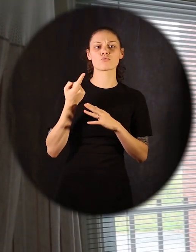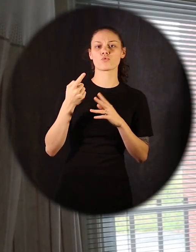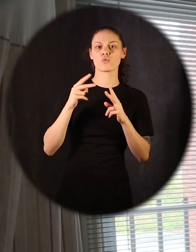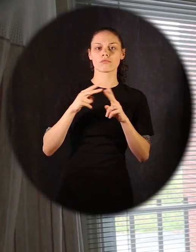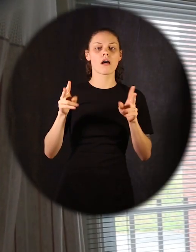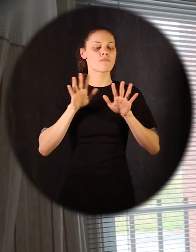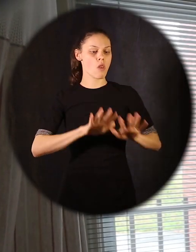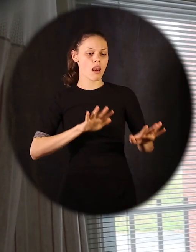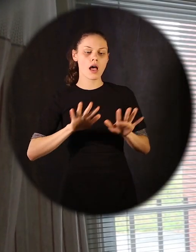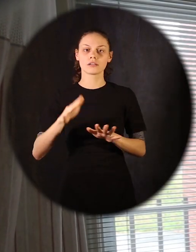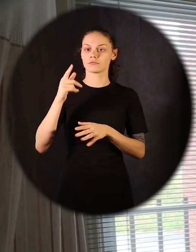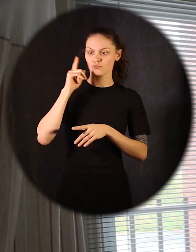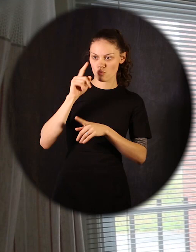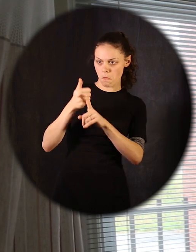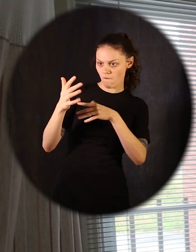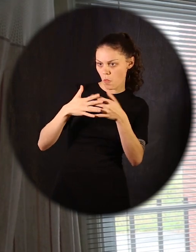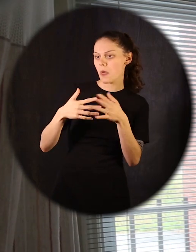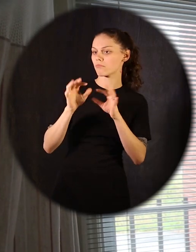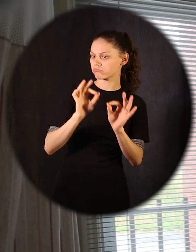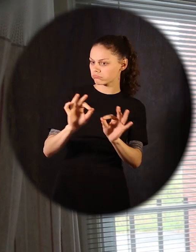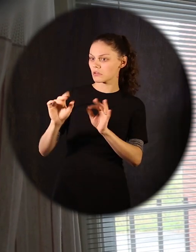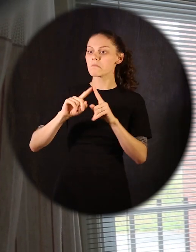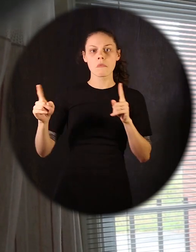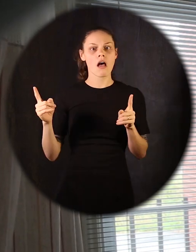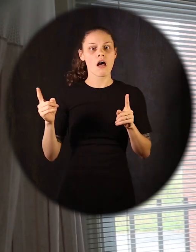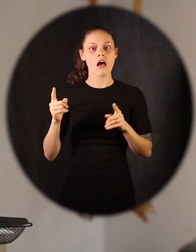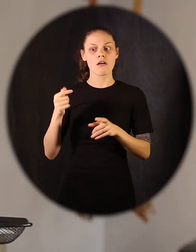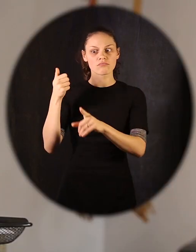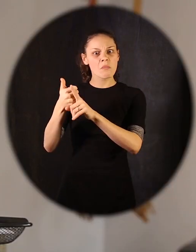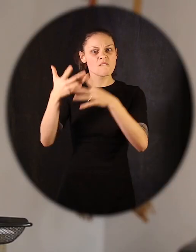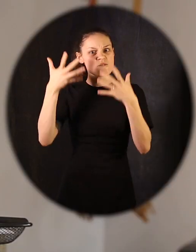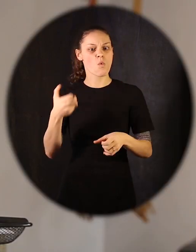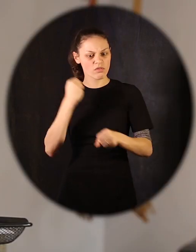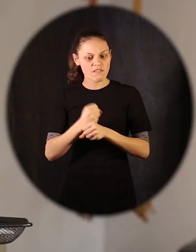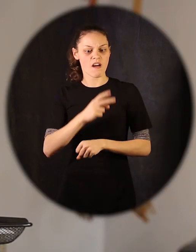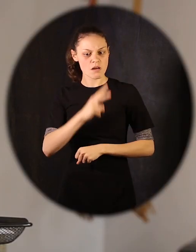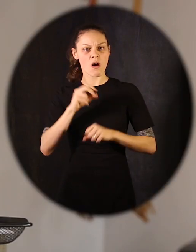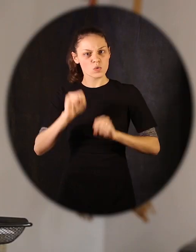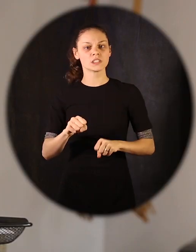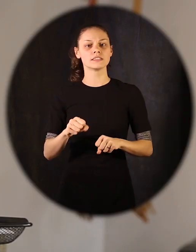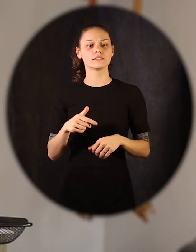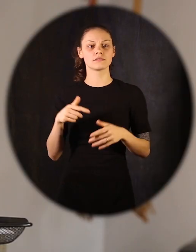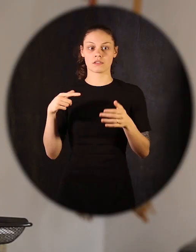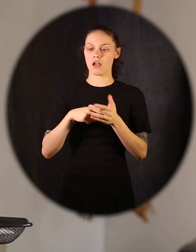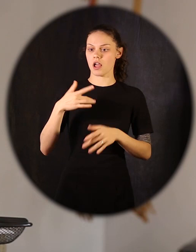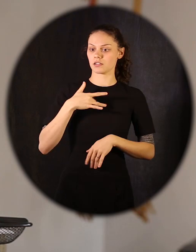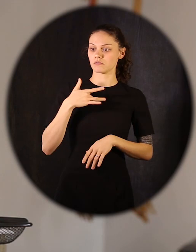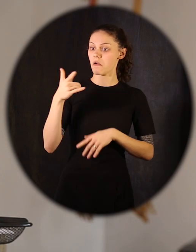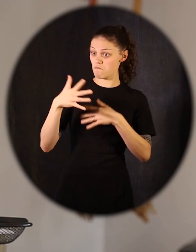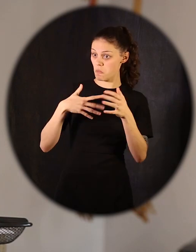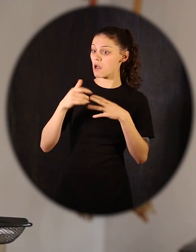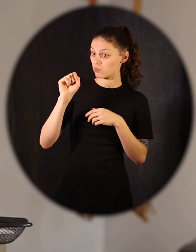vraiment très relax. On voulait juste qu'il soit confortable. Mais on a vite appris qu'eux autres, ils voulaient vraiment travailler. Donc, dès qu'on sentait qu'ils